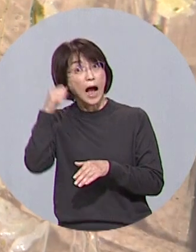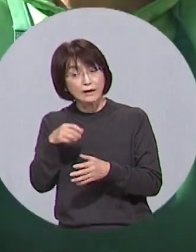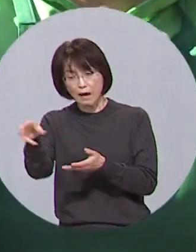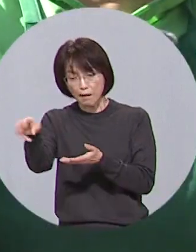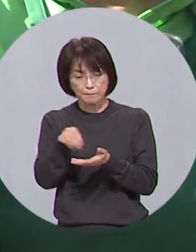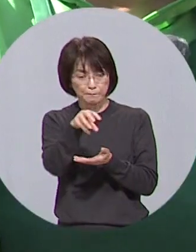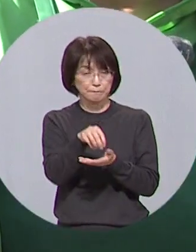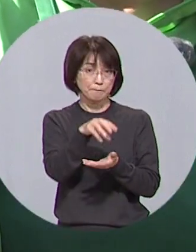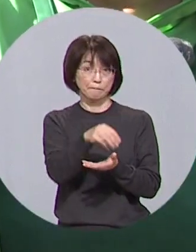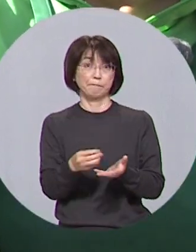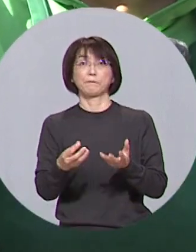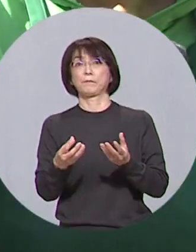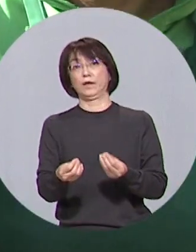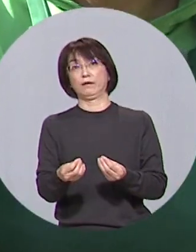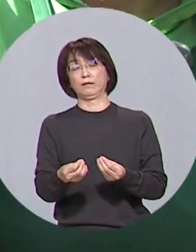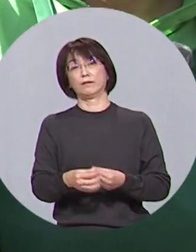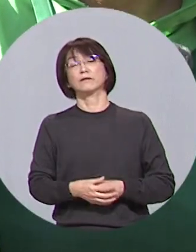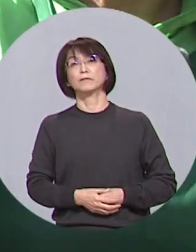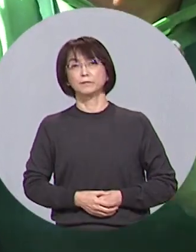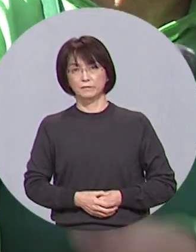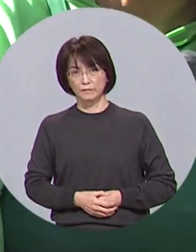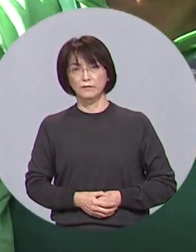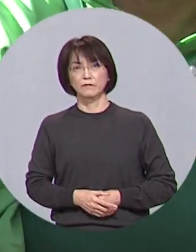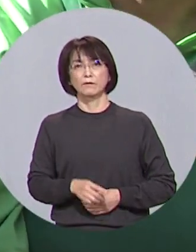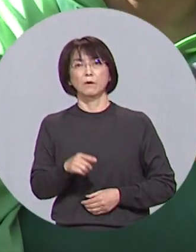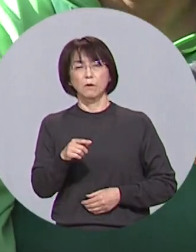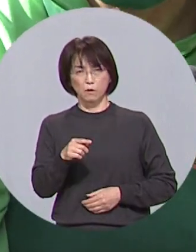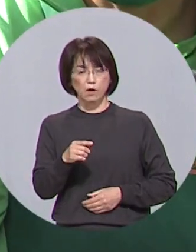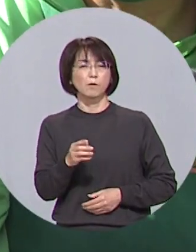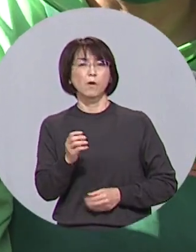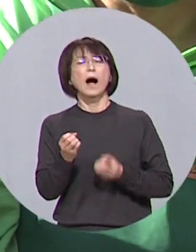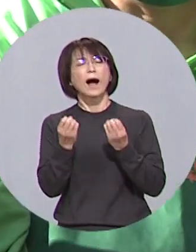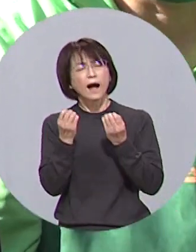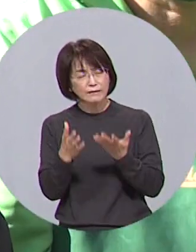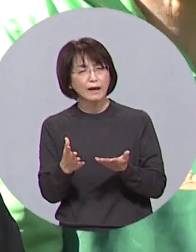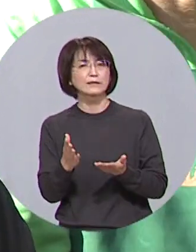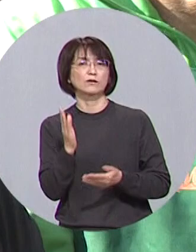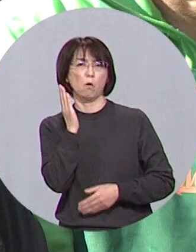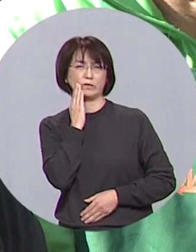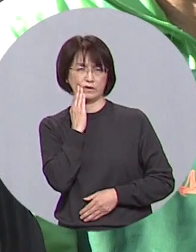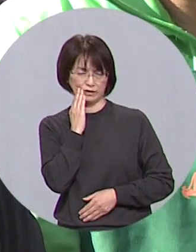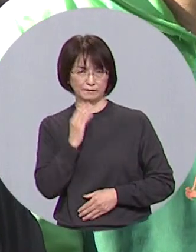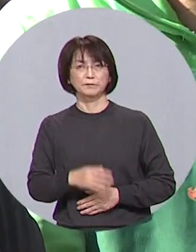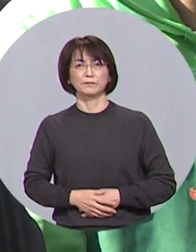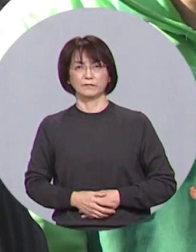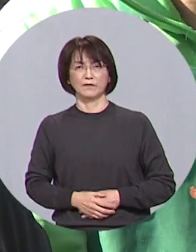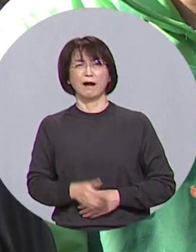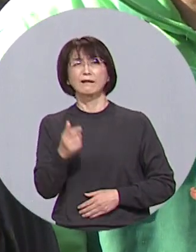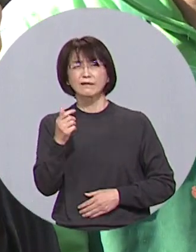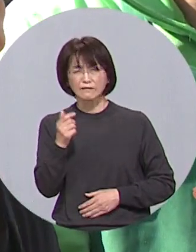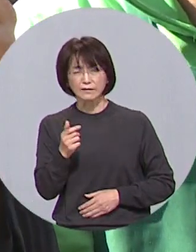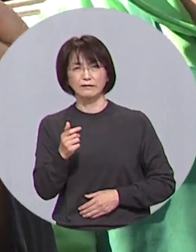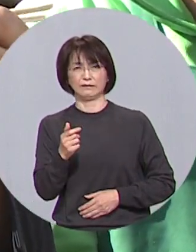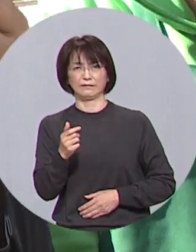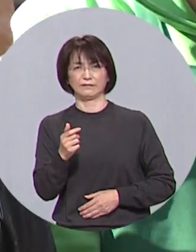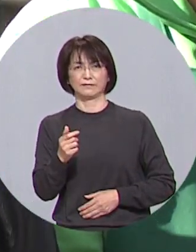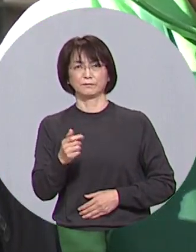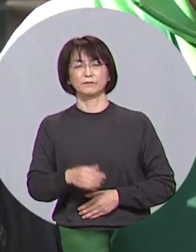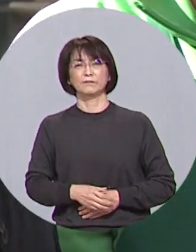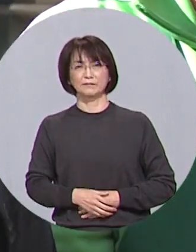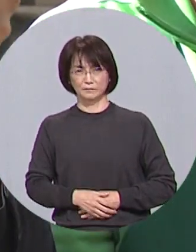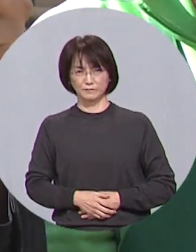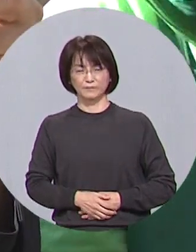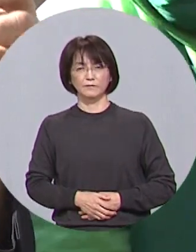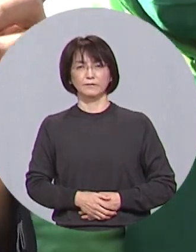朝、 朝です。 このブロッコリーももう、 はい、初物ですよ。 いただきます。 はい、朝です。 買った、 す